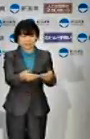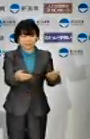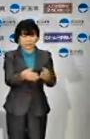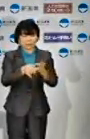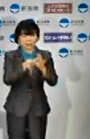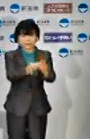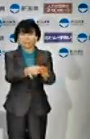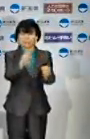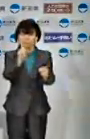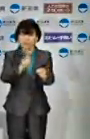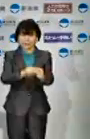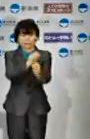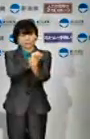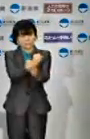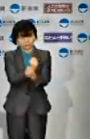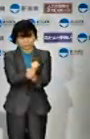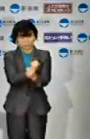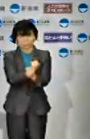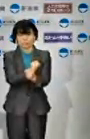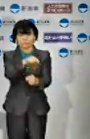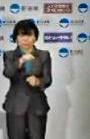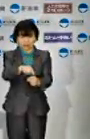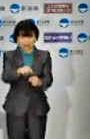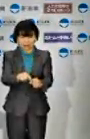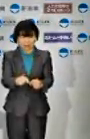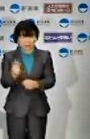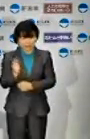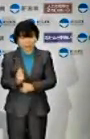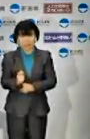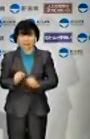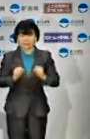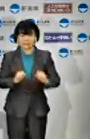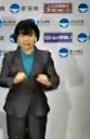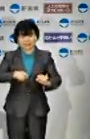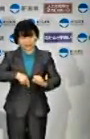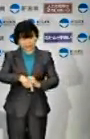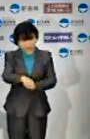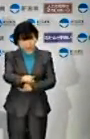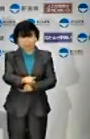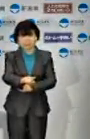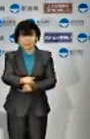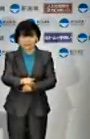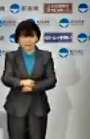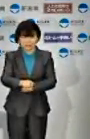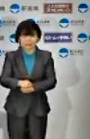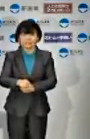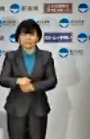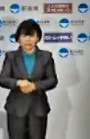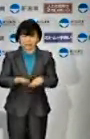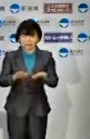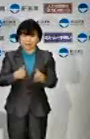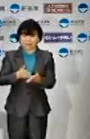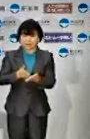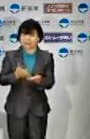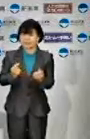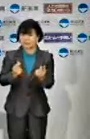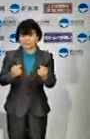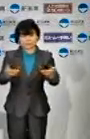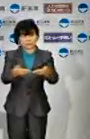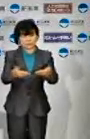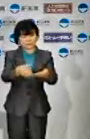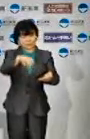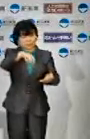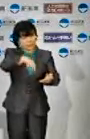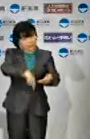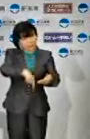の, 工夫というのはしっかりやっていきますよということで、それは今申し上げた職場の中での